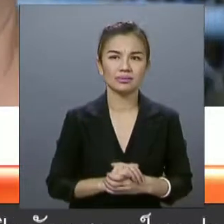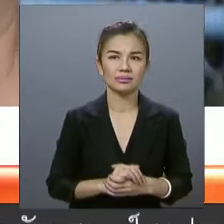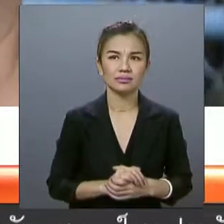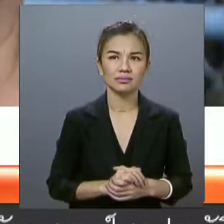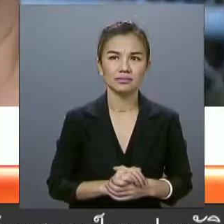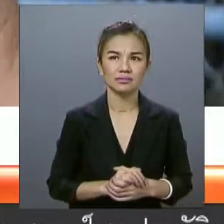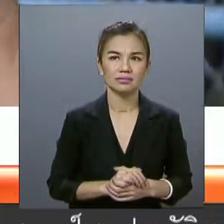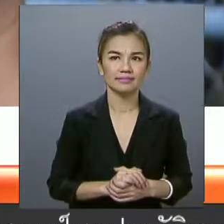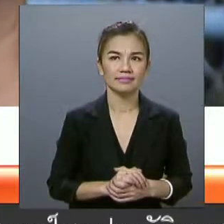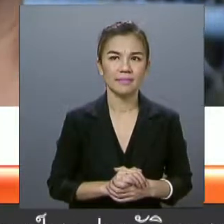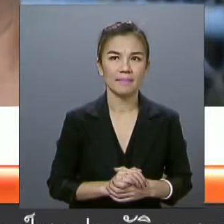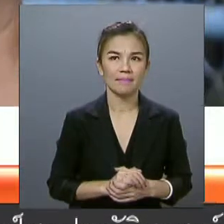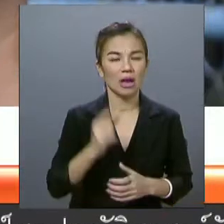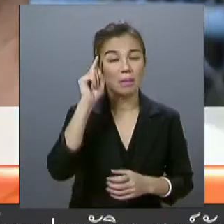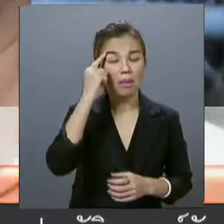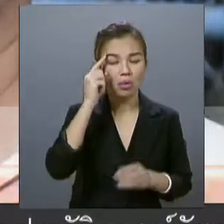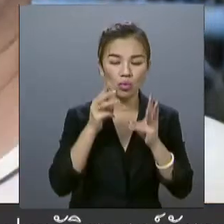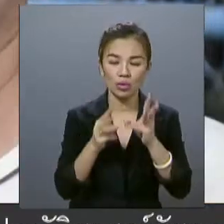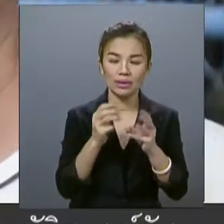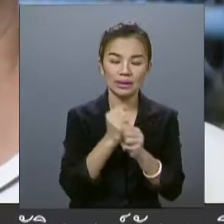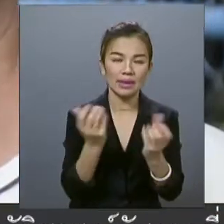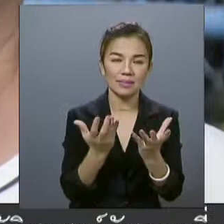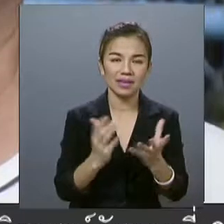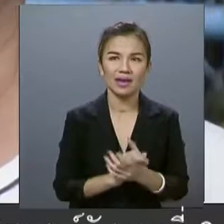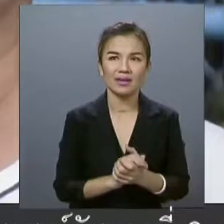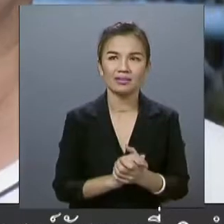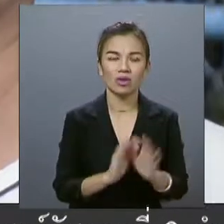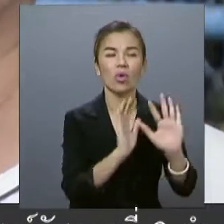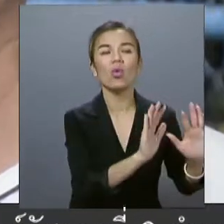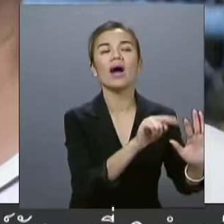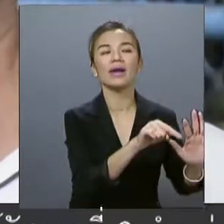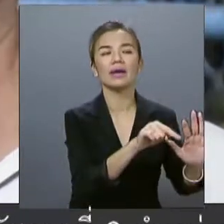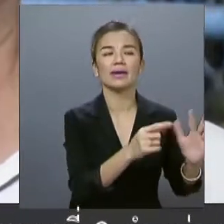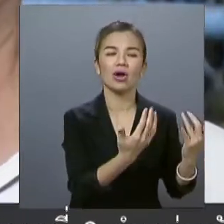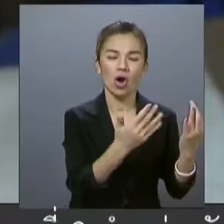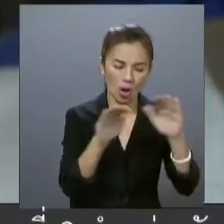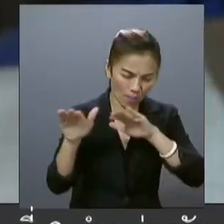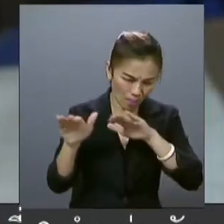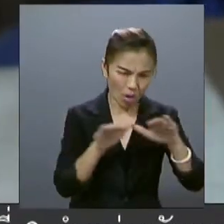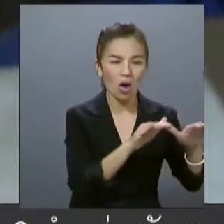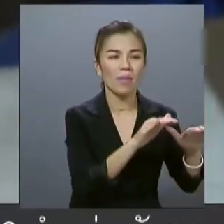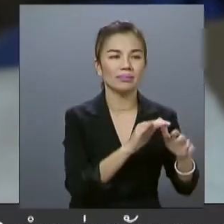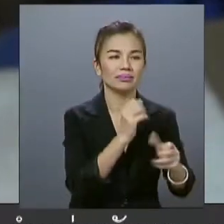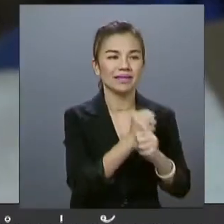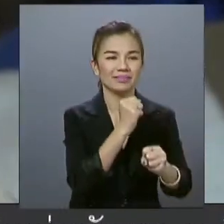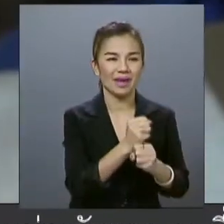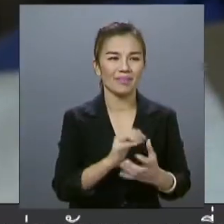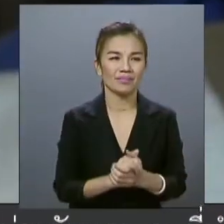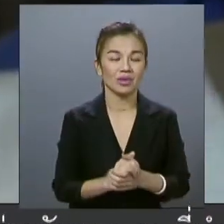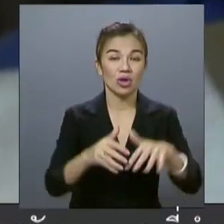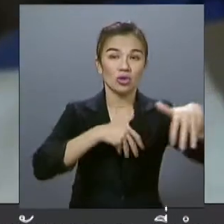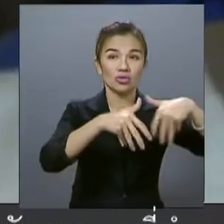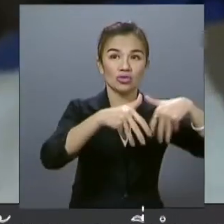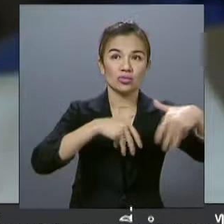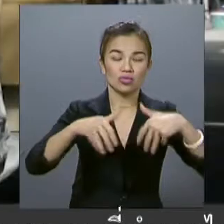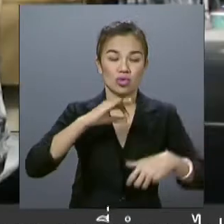ก็เลยไม่รู้จะทำยังไงก็เลยเอาไว้อย่างนี้ก่อนจนฝ่ายจะพร้อมกัน ชาวบ้านชุมชนส่วนใหญ่รู้สึกว่า